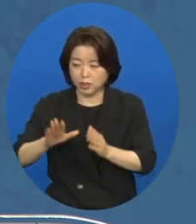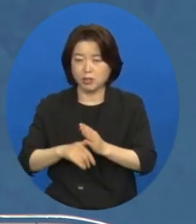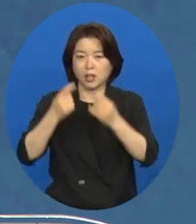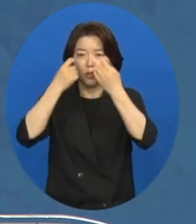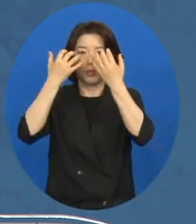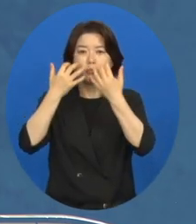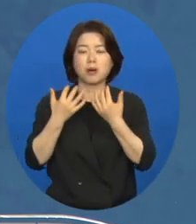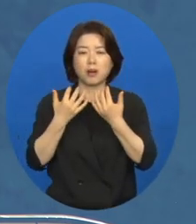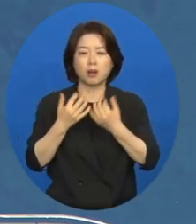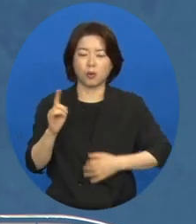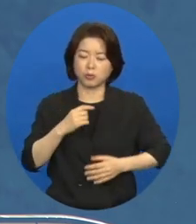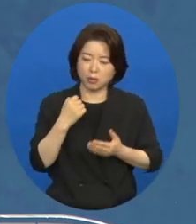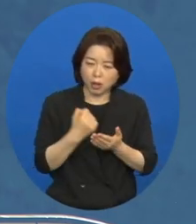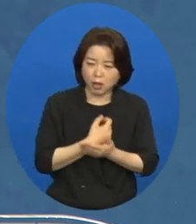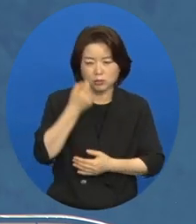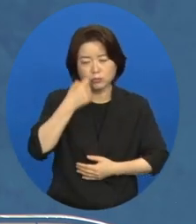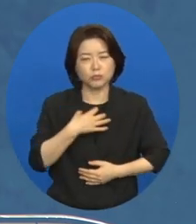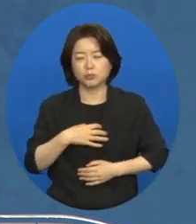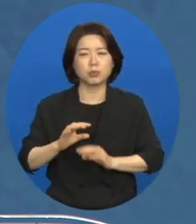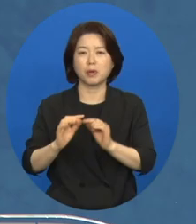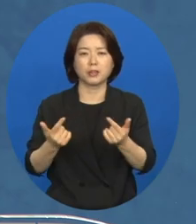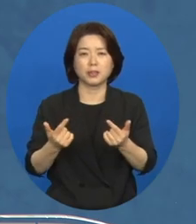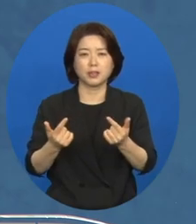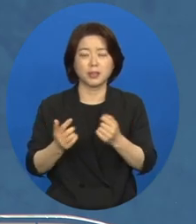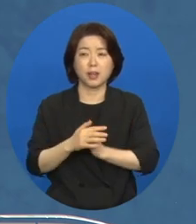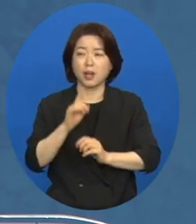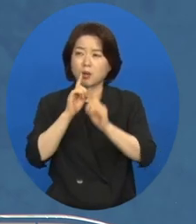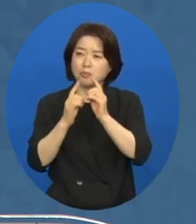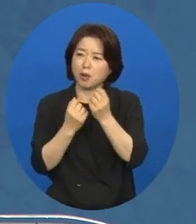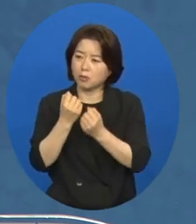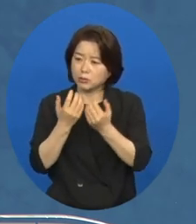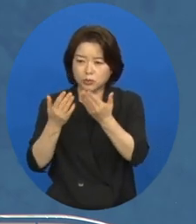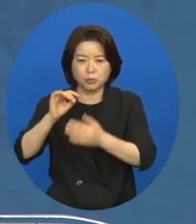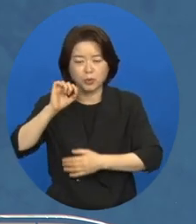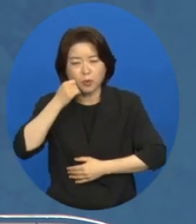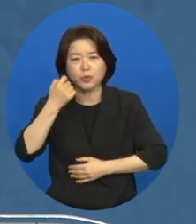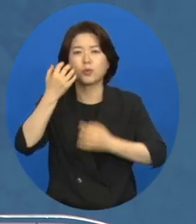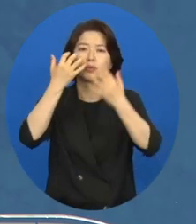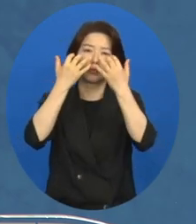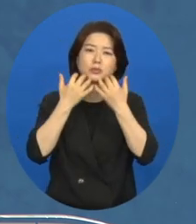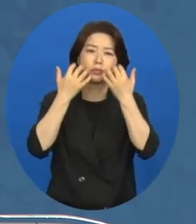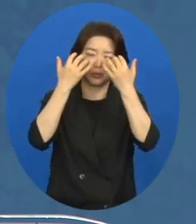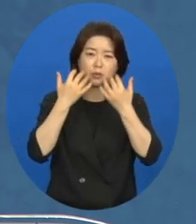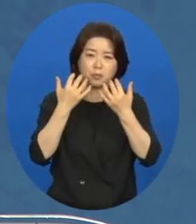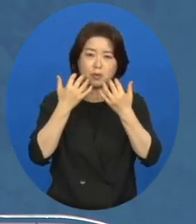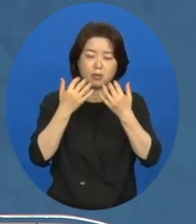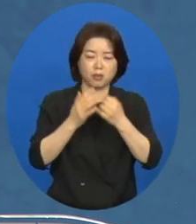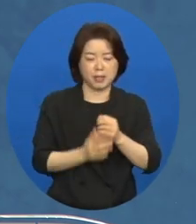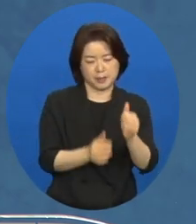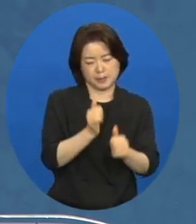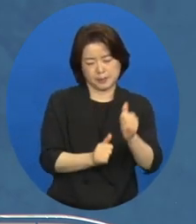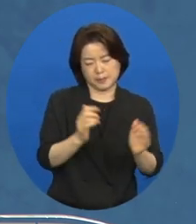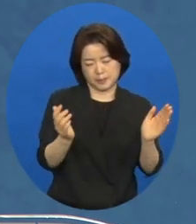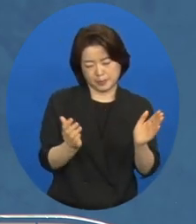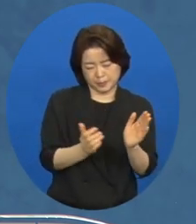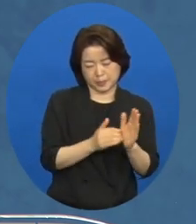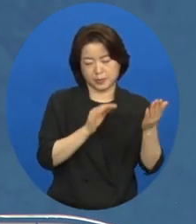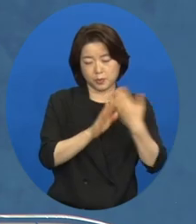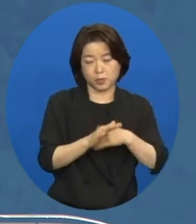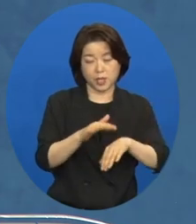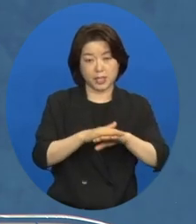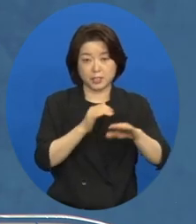어떤 아쉬움도 슬픔도 아닌 말로 표현할 수 없는 눈물이었습니다. 경주를 잘 마치고 선수가 너무